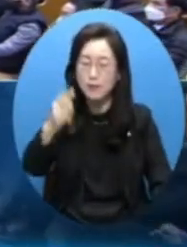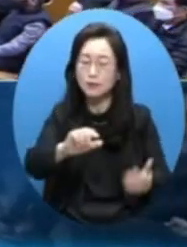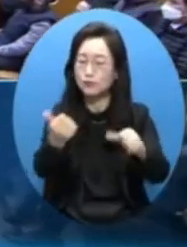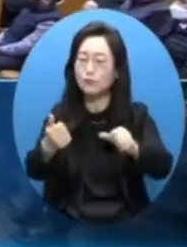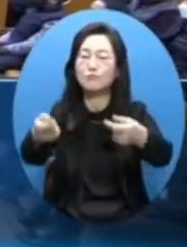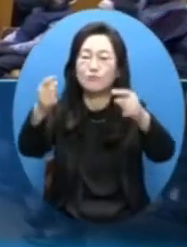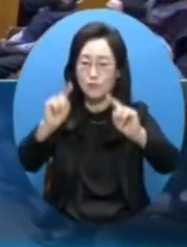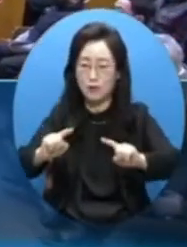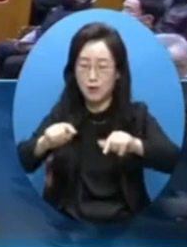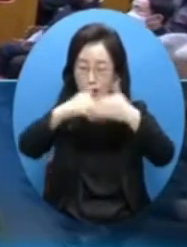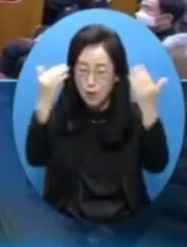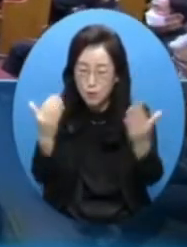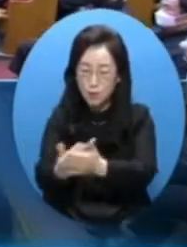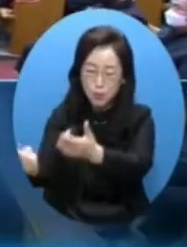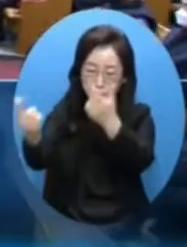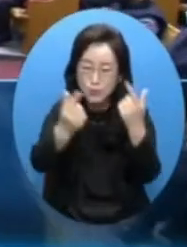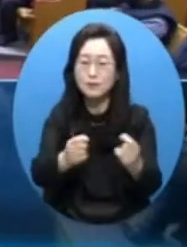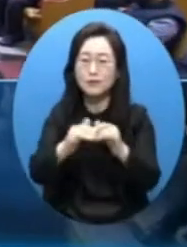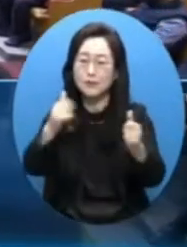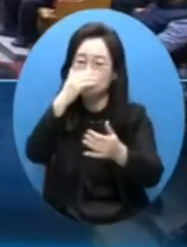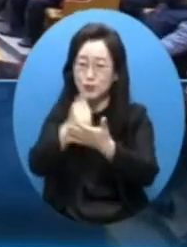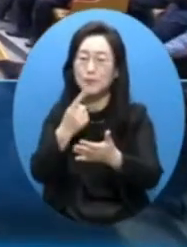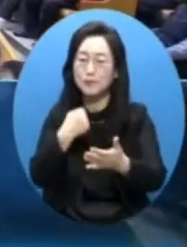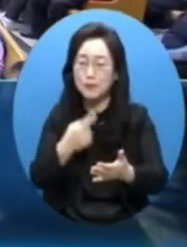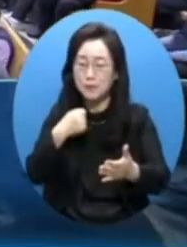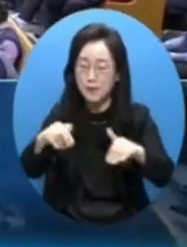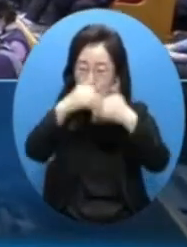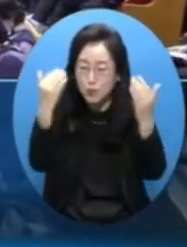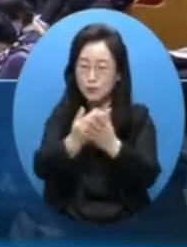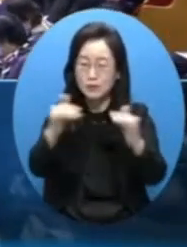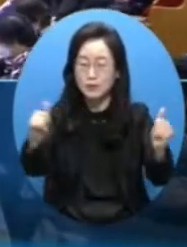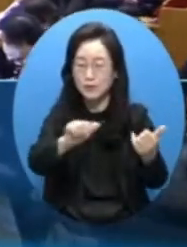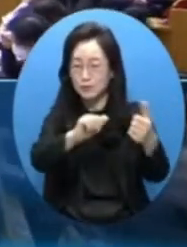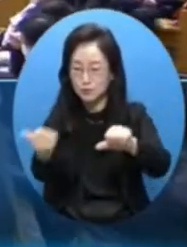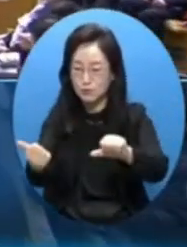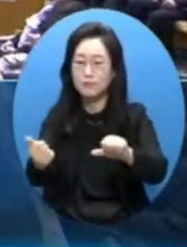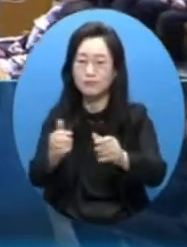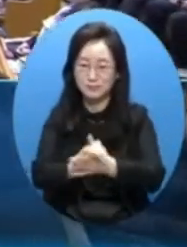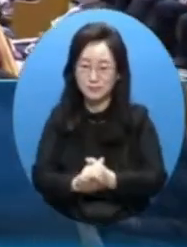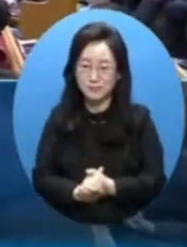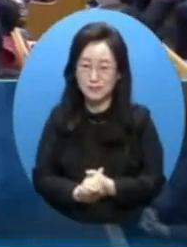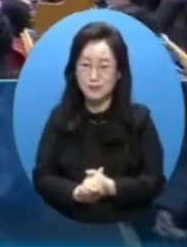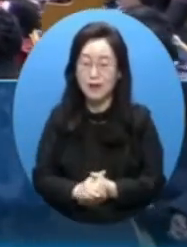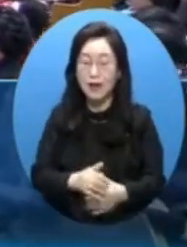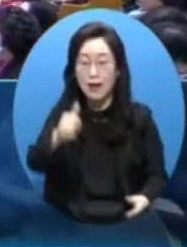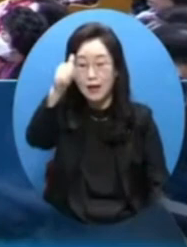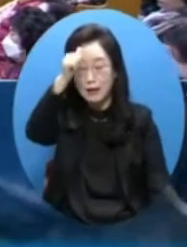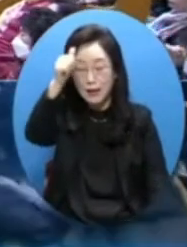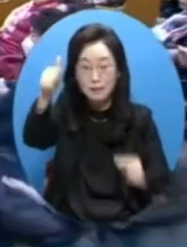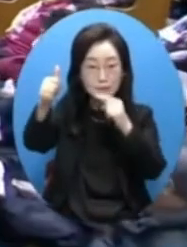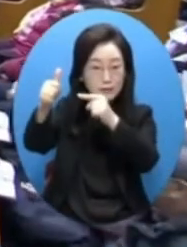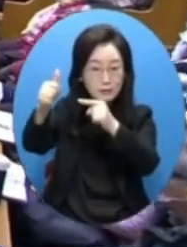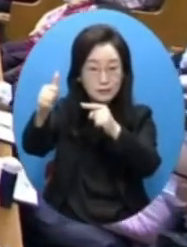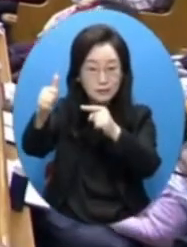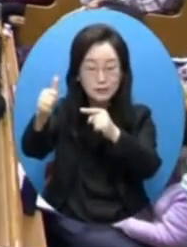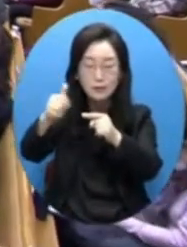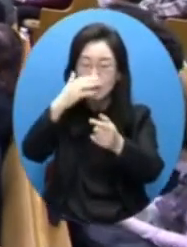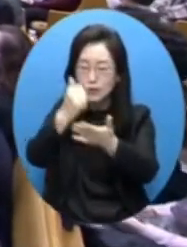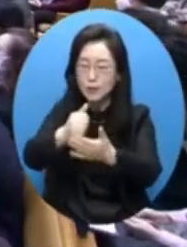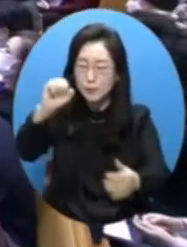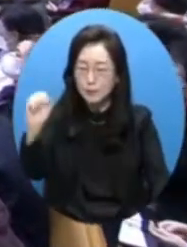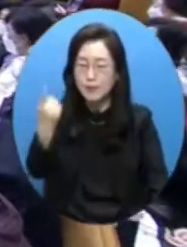이와 같이 모든 사람이 죄를 지었으므로 사망이 모든 사람에게 이르렀느니라 아담한 사람이 범죄함으로